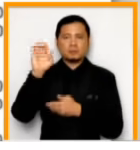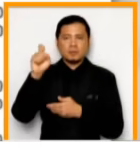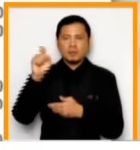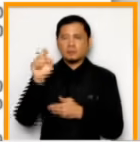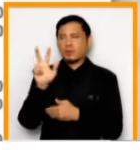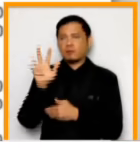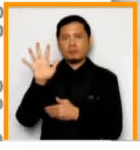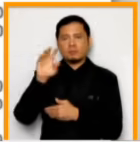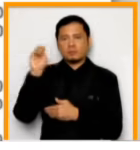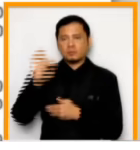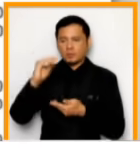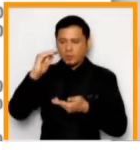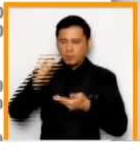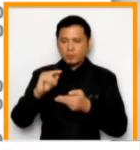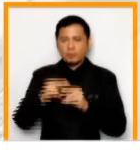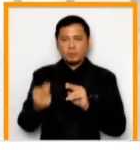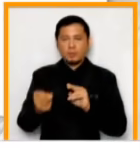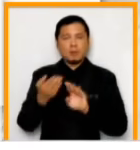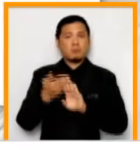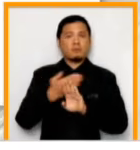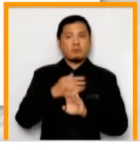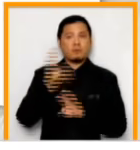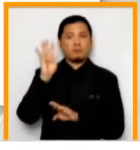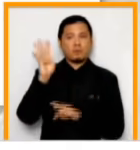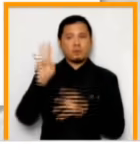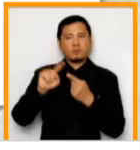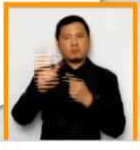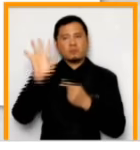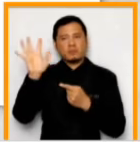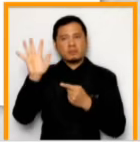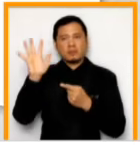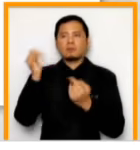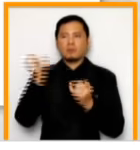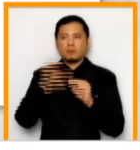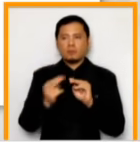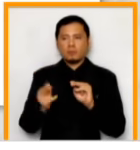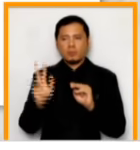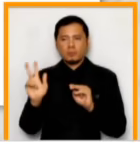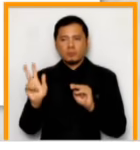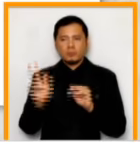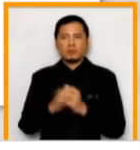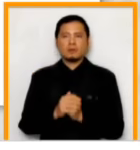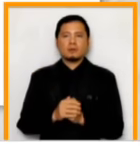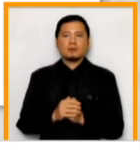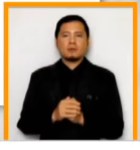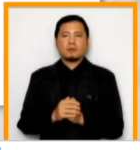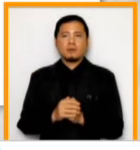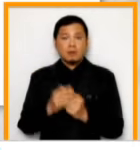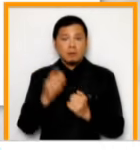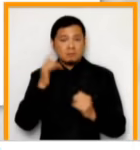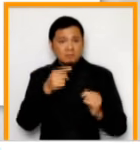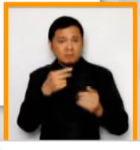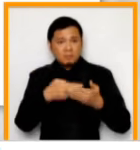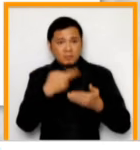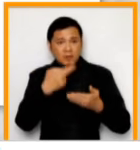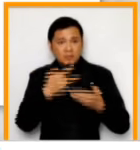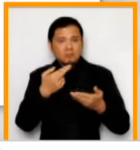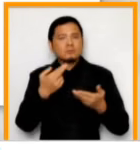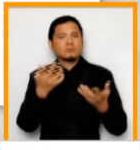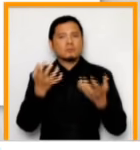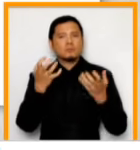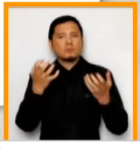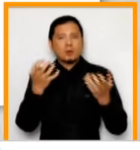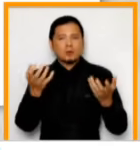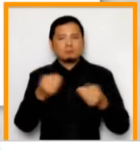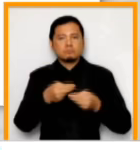sa dating 40% at 50%. Ang layunin, palawakin ang mga merkadong pinag-aangkatan ng bigas ng Pilipinas na makadadagdag